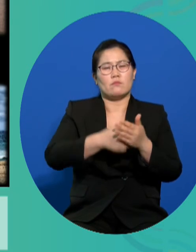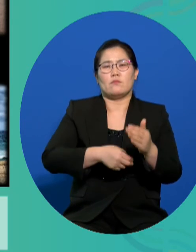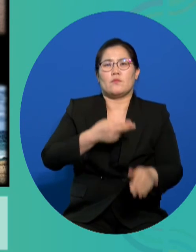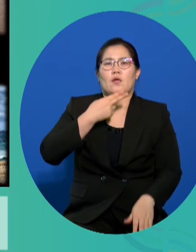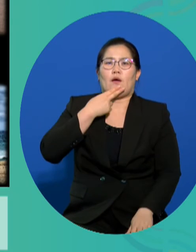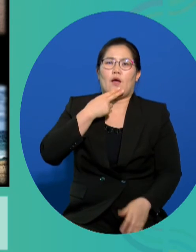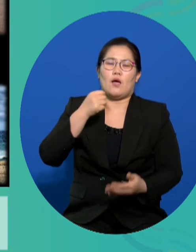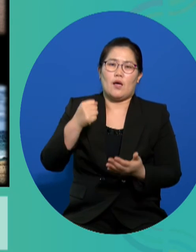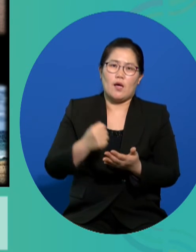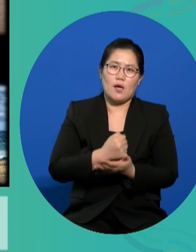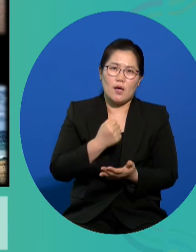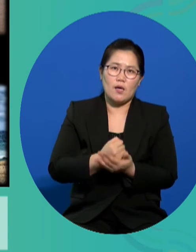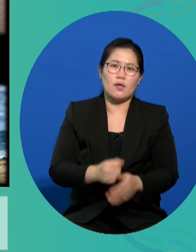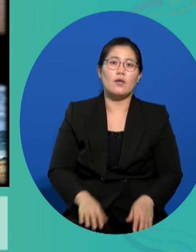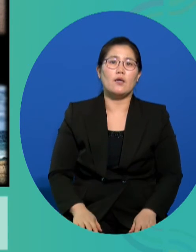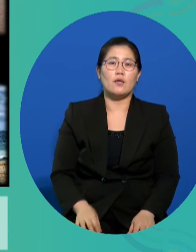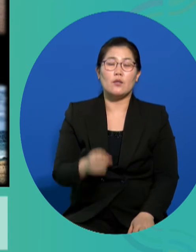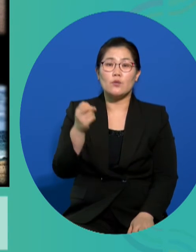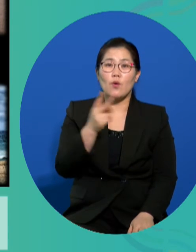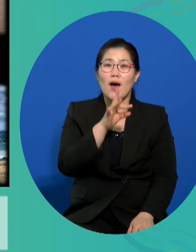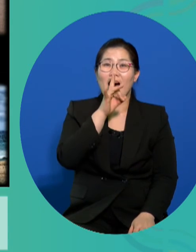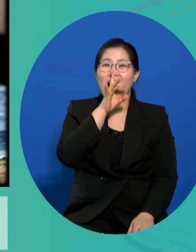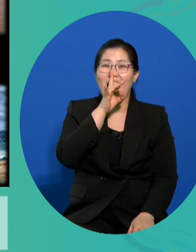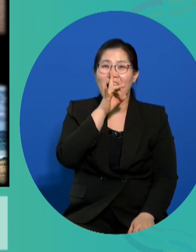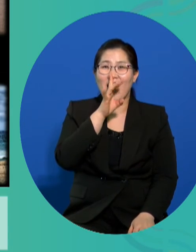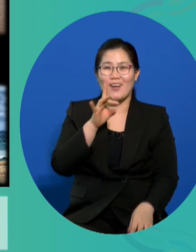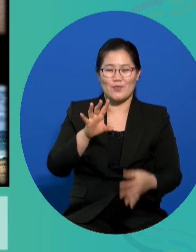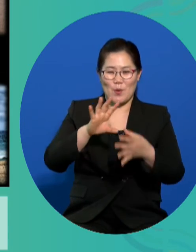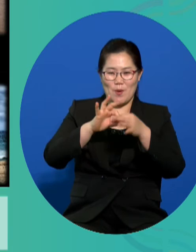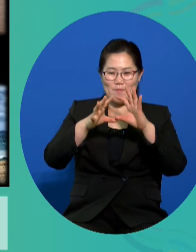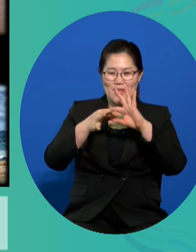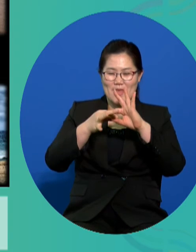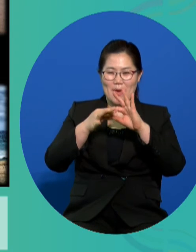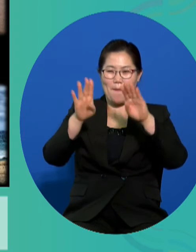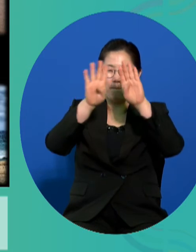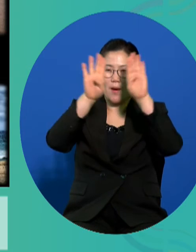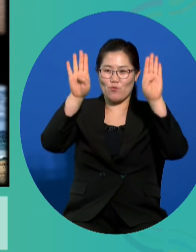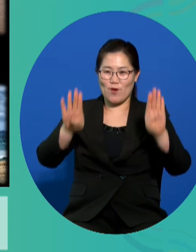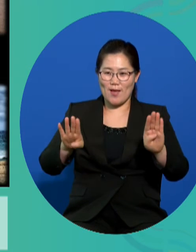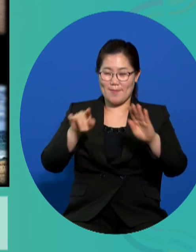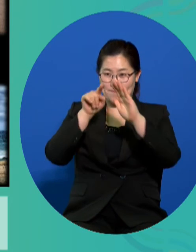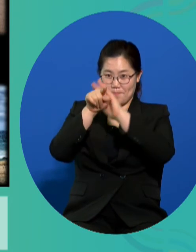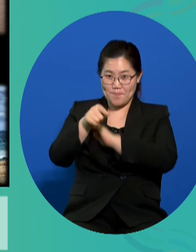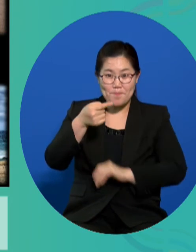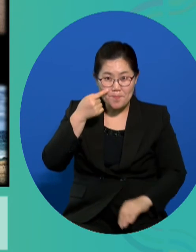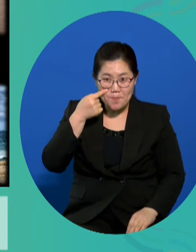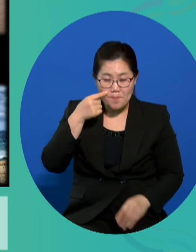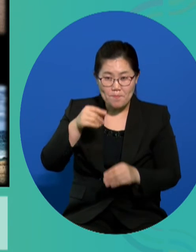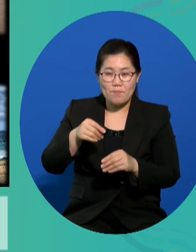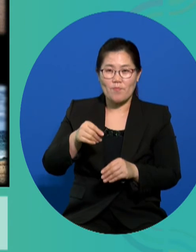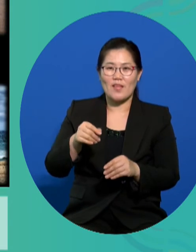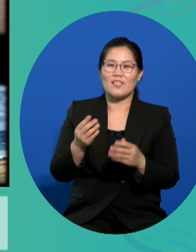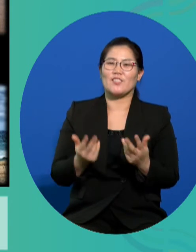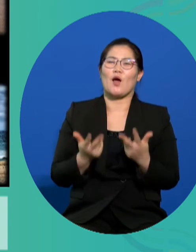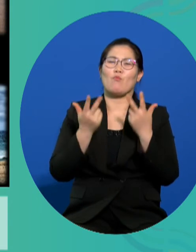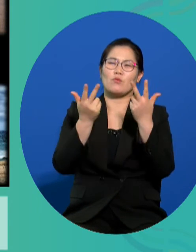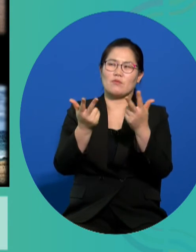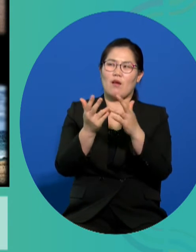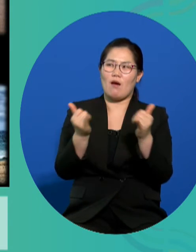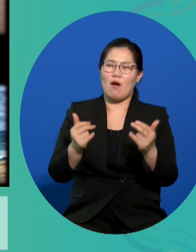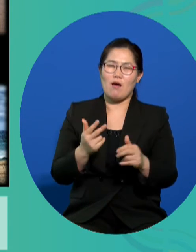강릉 그 올림픽 뮤지엄 가니까 자원봉사자에 대한 이야기를 많이